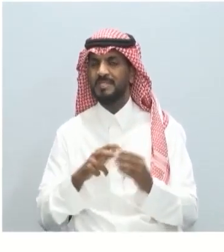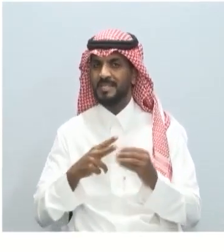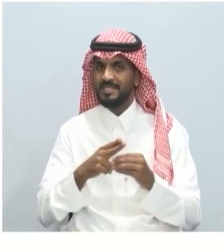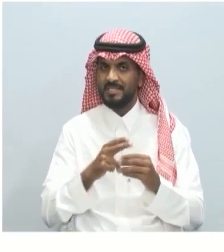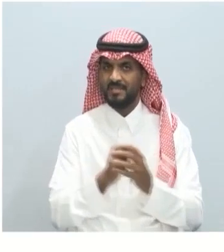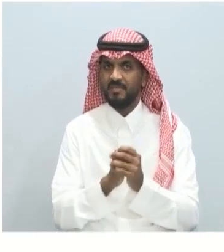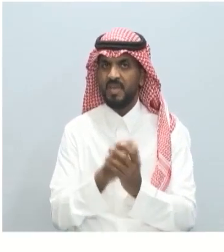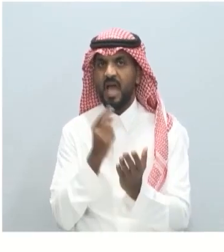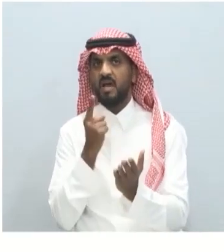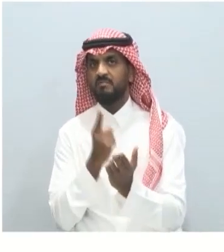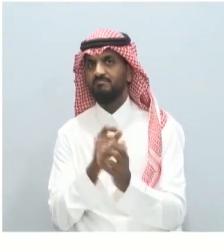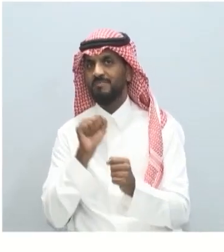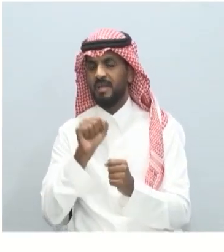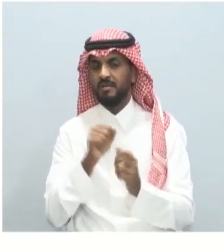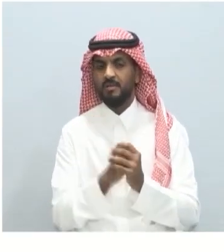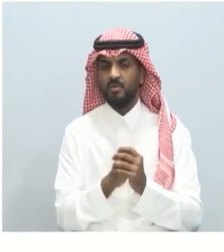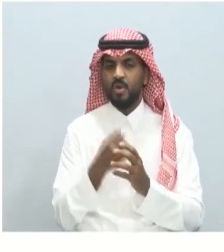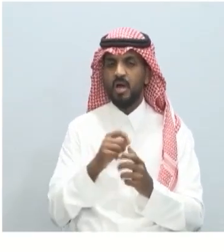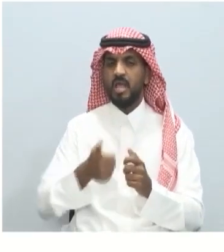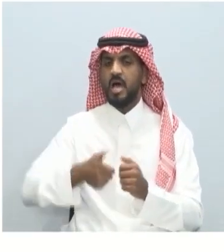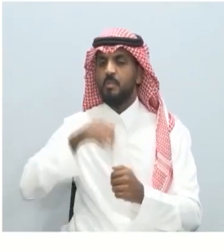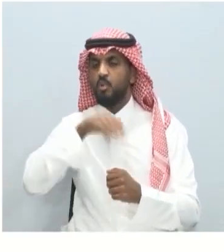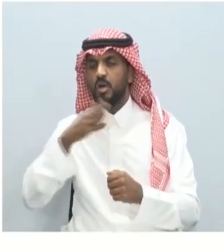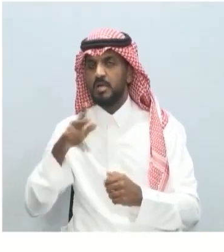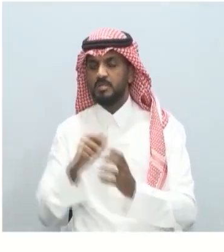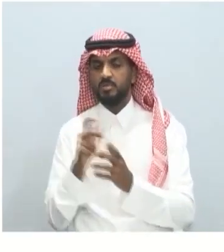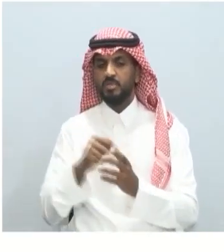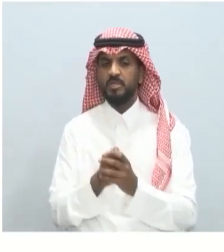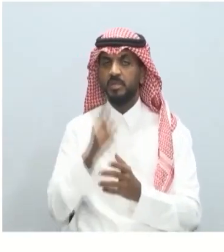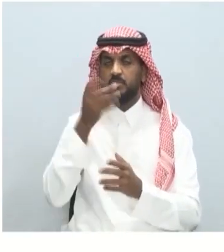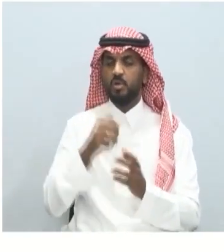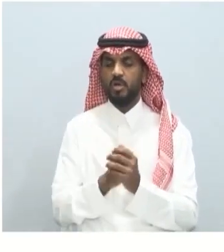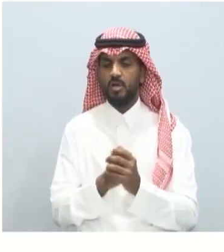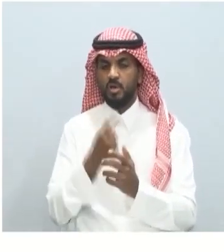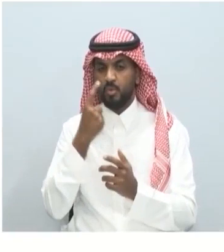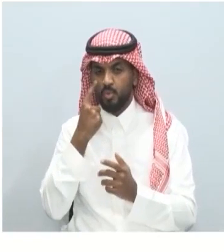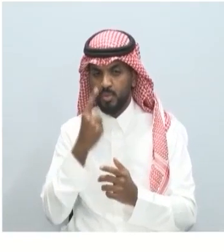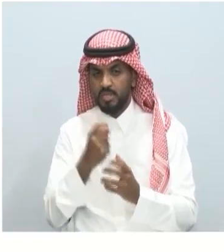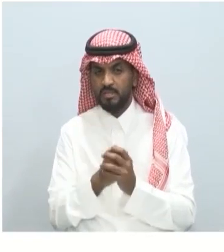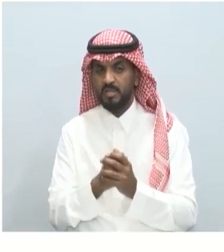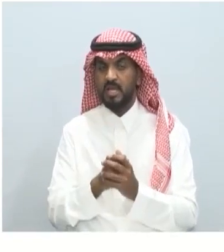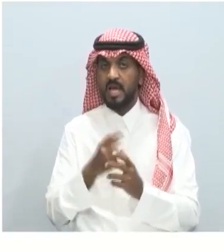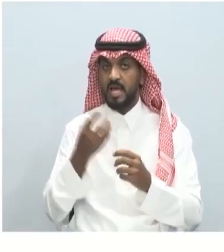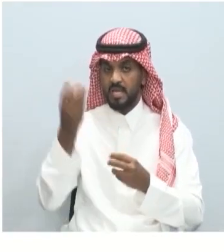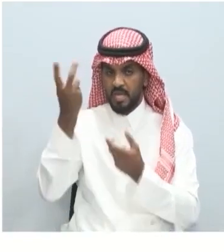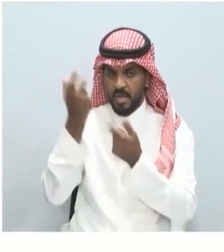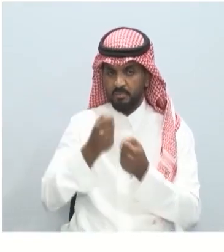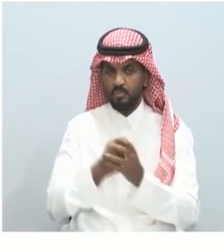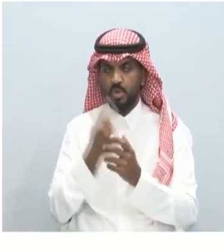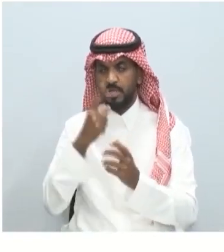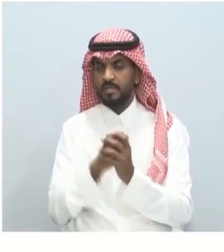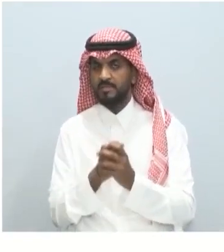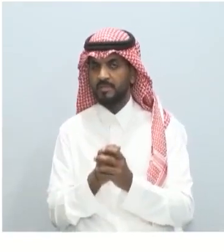حق ذي الحق وقال ابو القاسم الجنيد رحمه الله الحياء رؤيه الالاء اي النعم ورؤيه